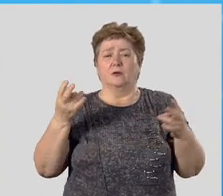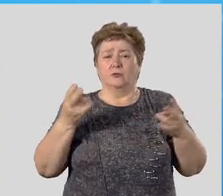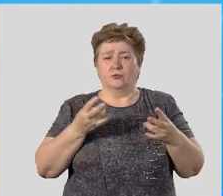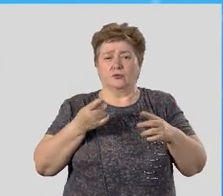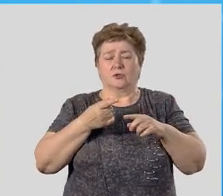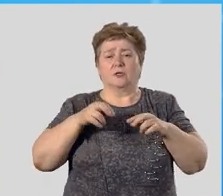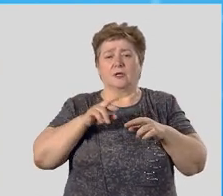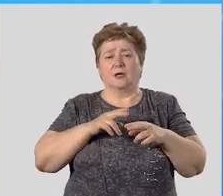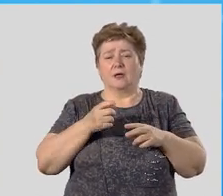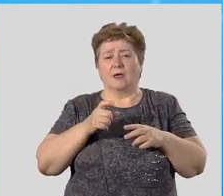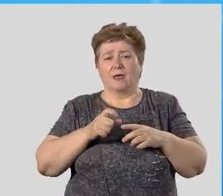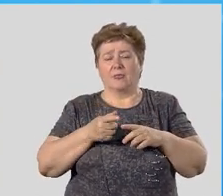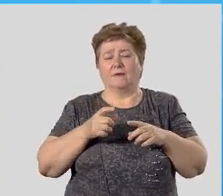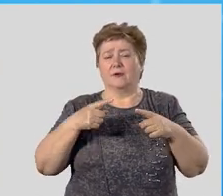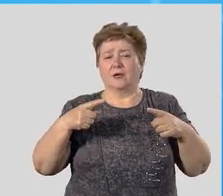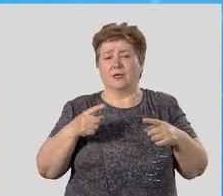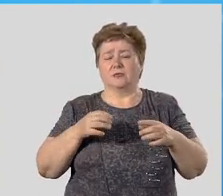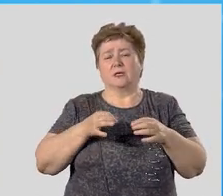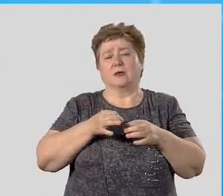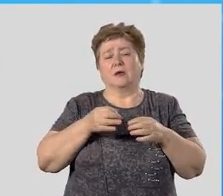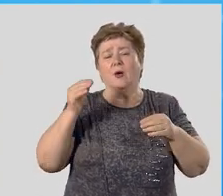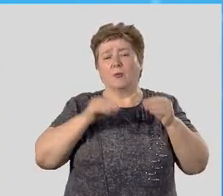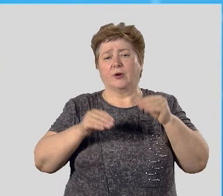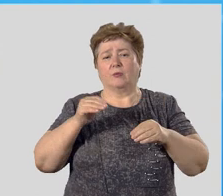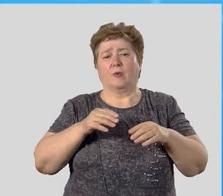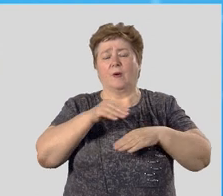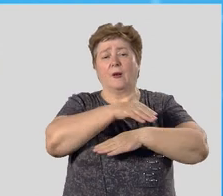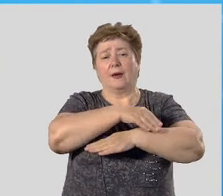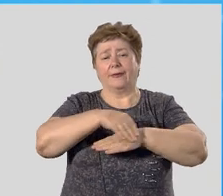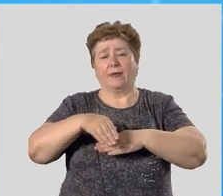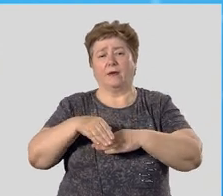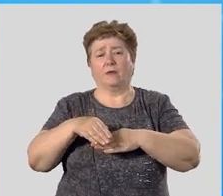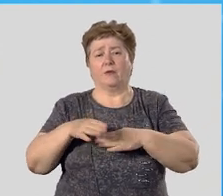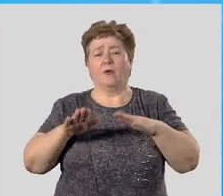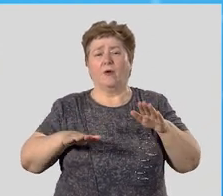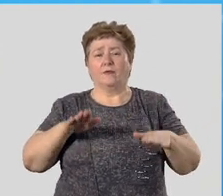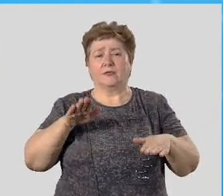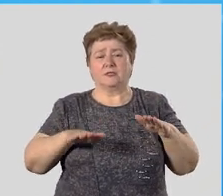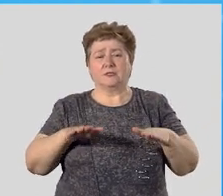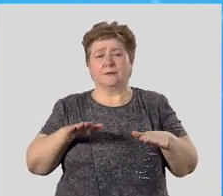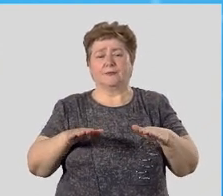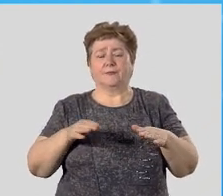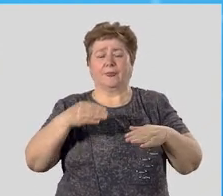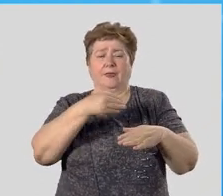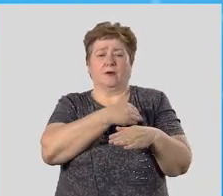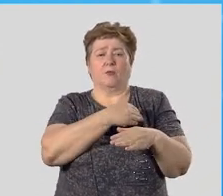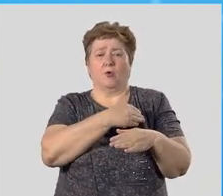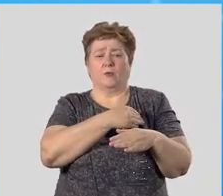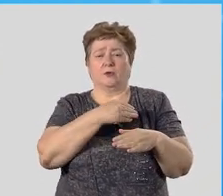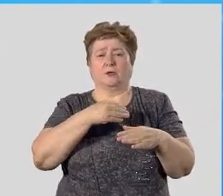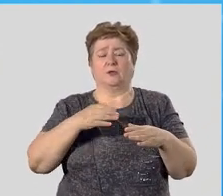используют различные измерительные приборы – линейку, весы,